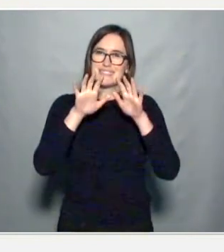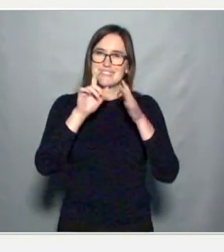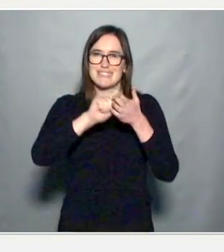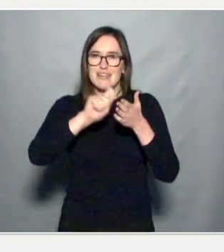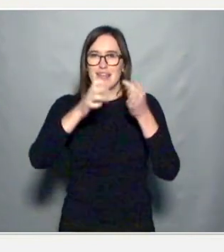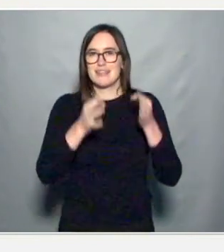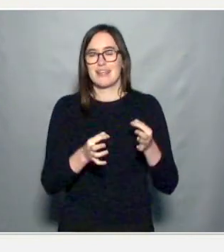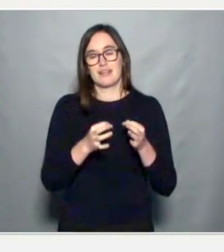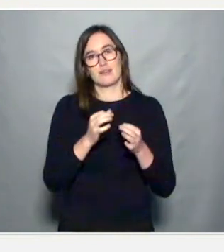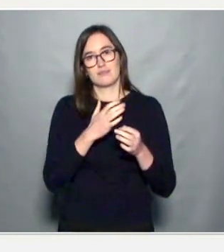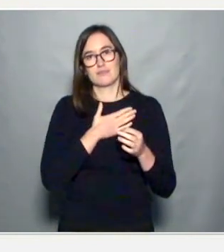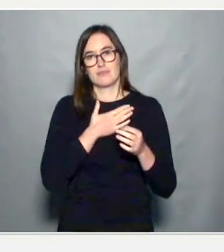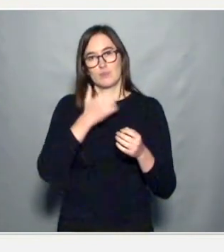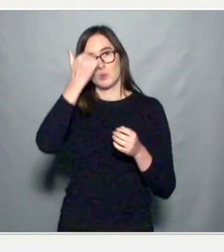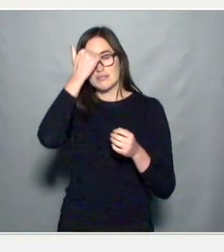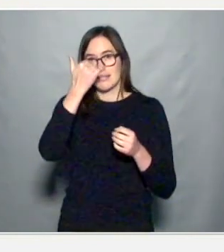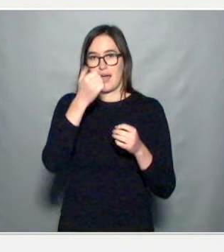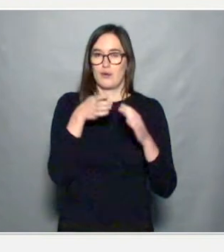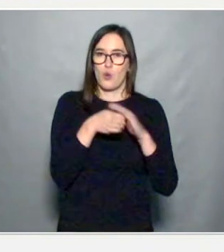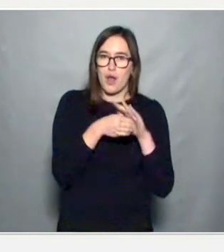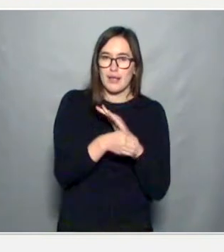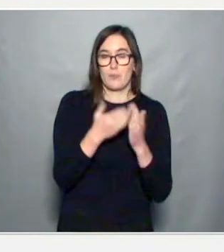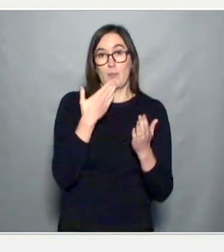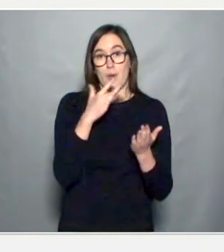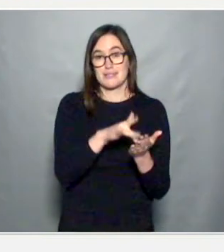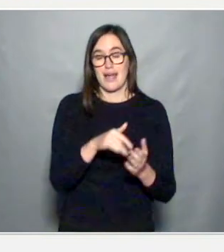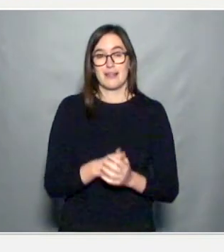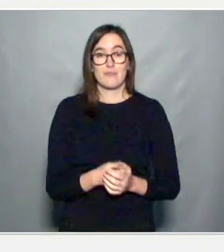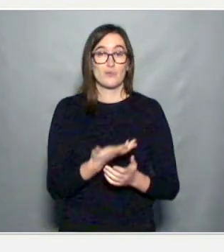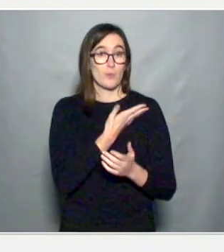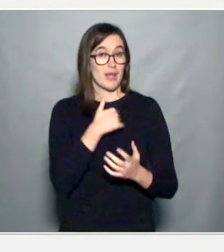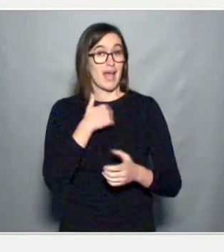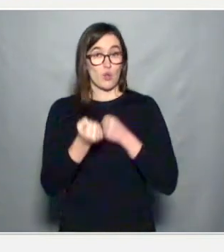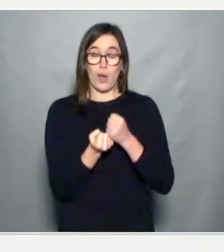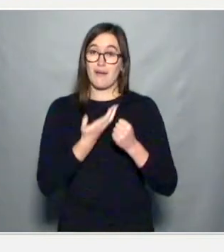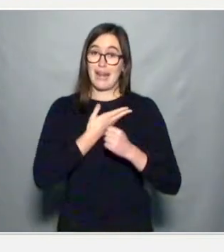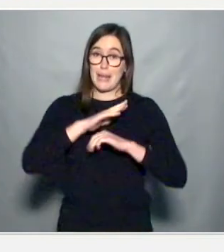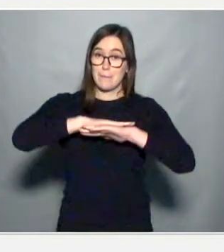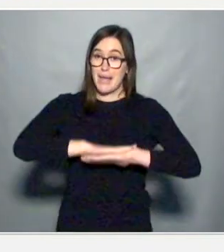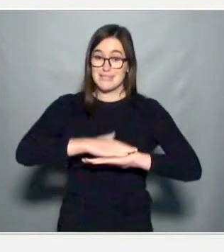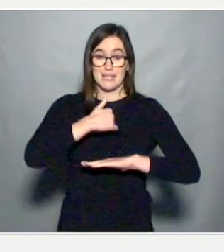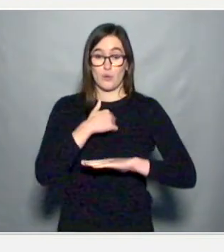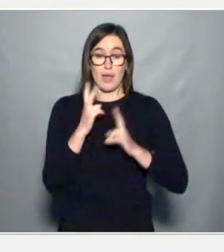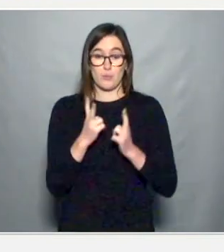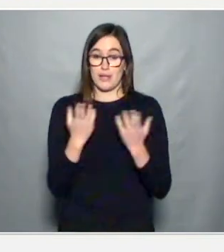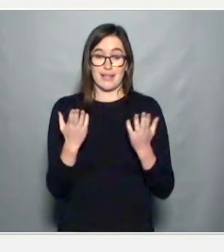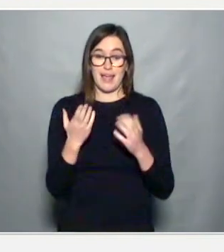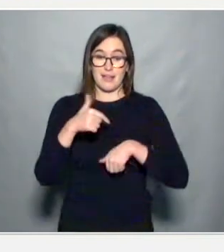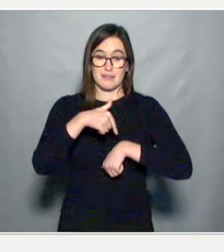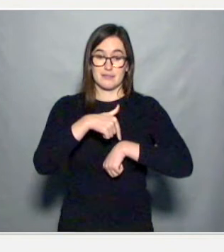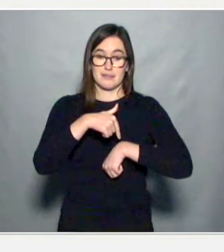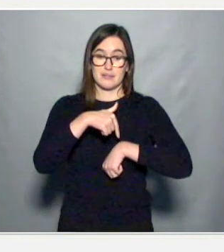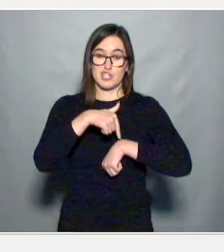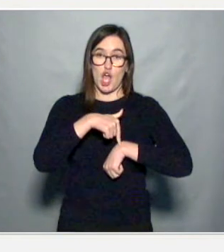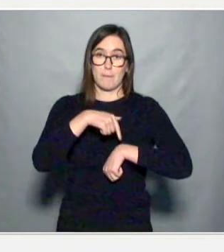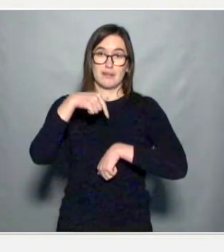och förvara dem på ett bra ställe. Mycket av det jag gör är basic, och även om jag inte använder timer super ofta idag